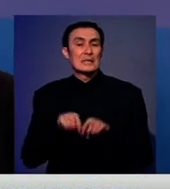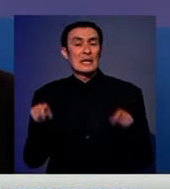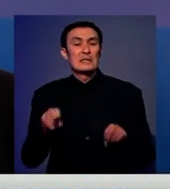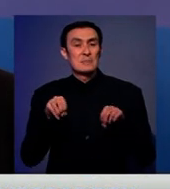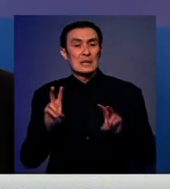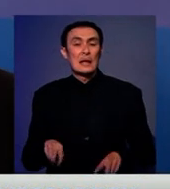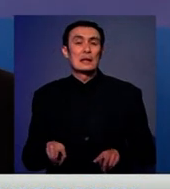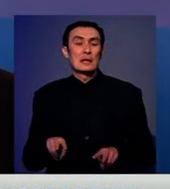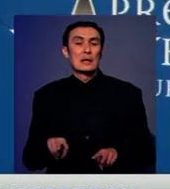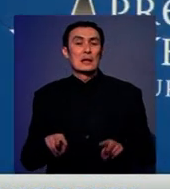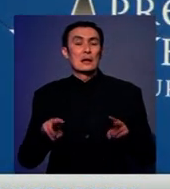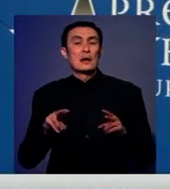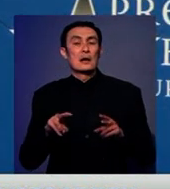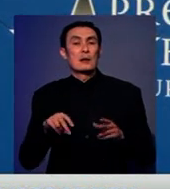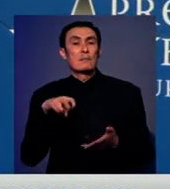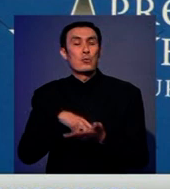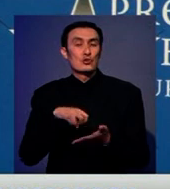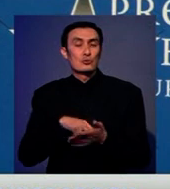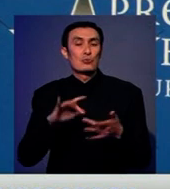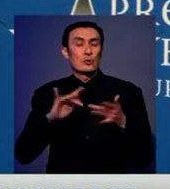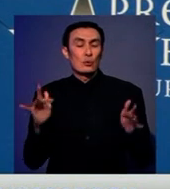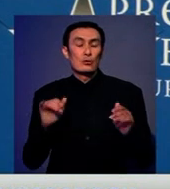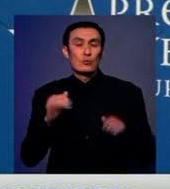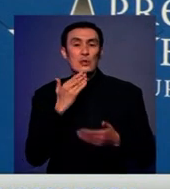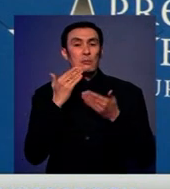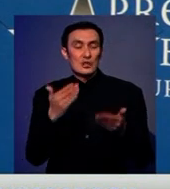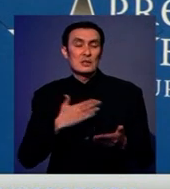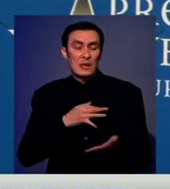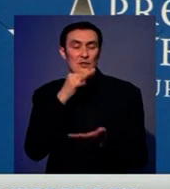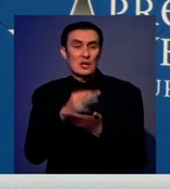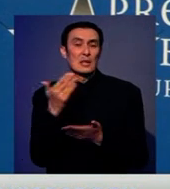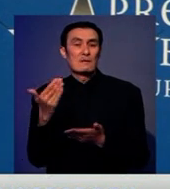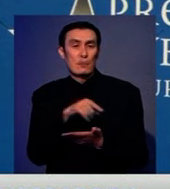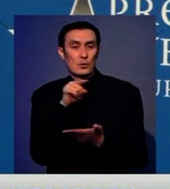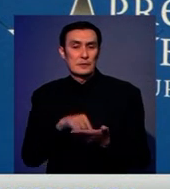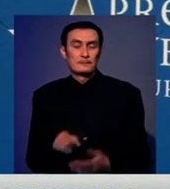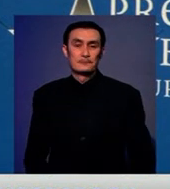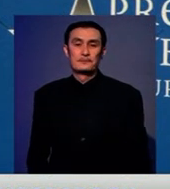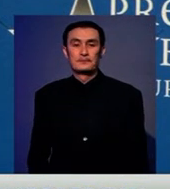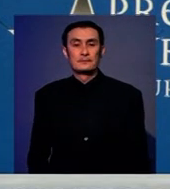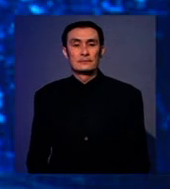специальный email-адрес, куда люди могут обращаться, и мы отвечаем на их обращения.